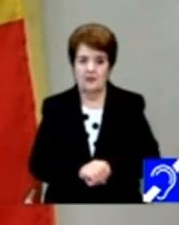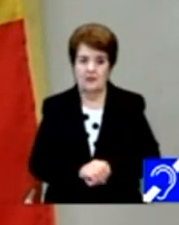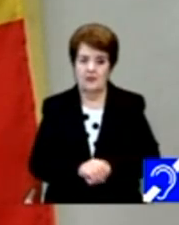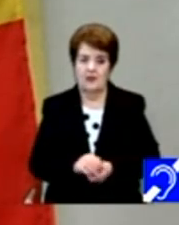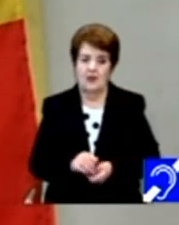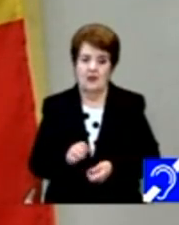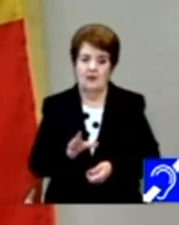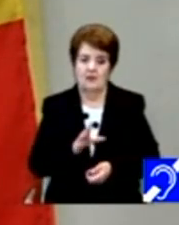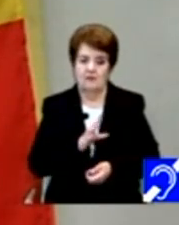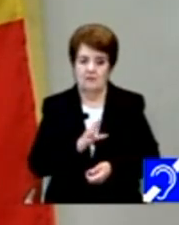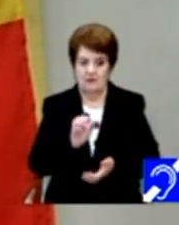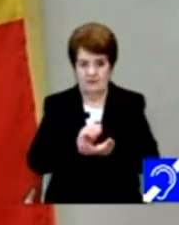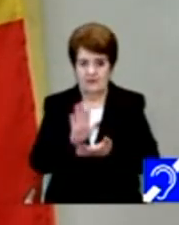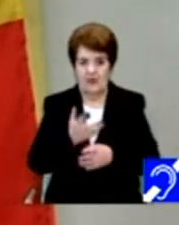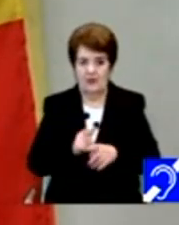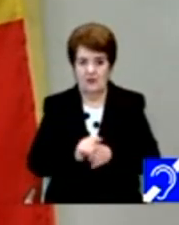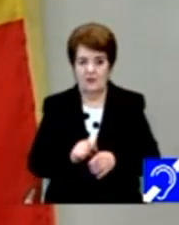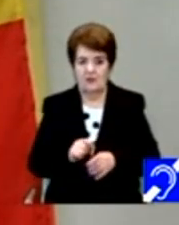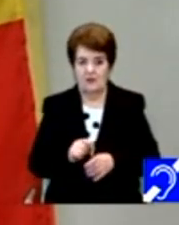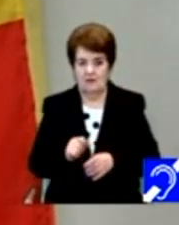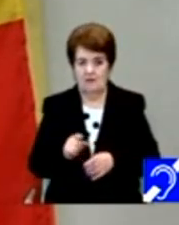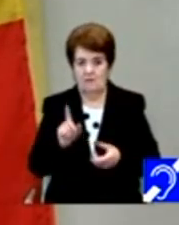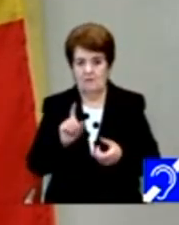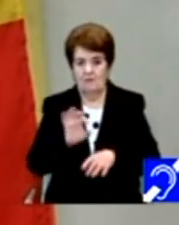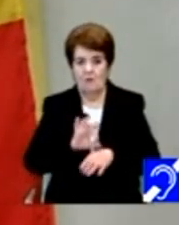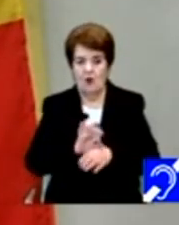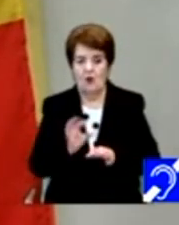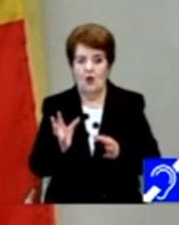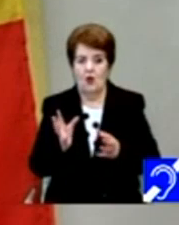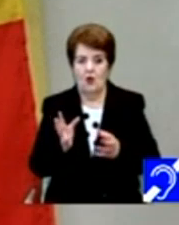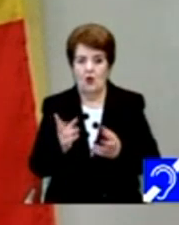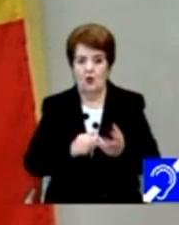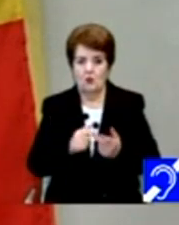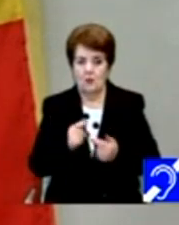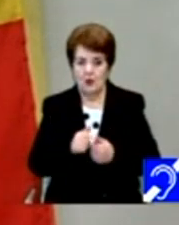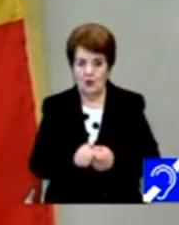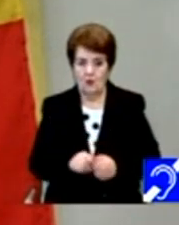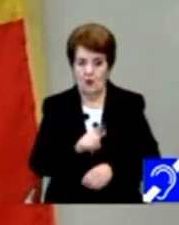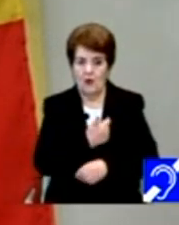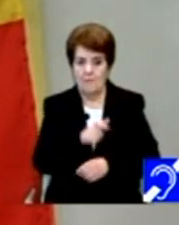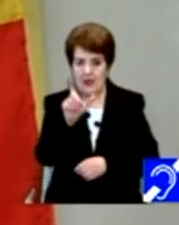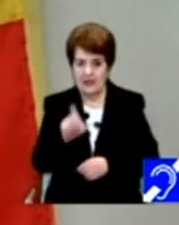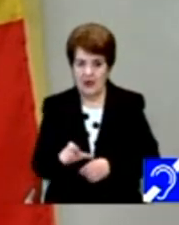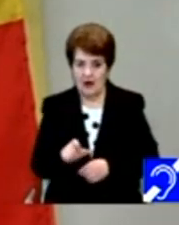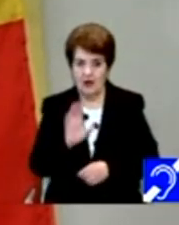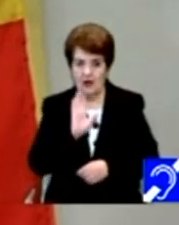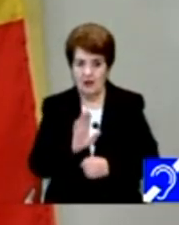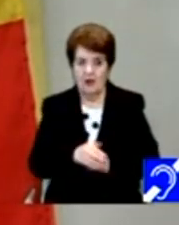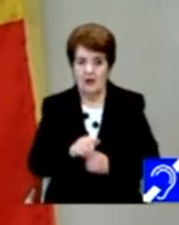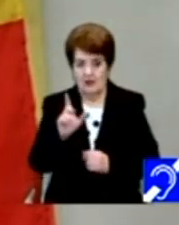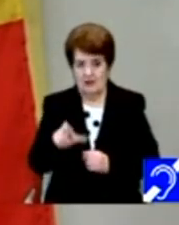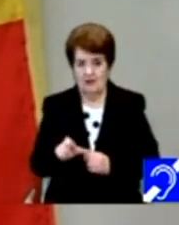evita posibila boală. După cum vedeți, numărul personalului medical infectat rămâne să